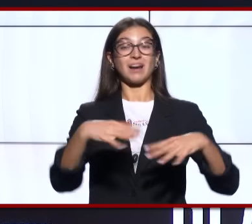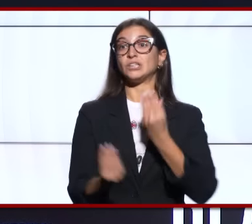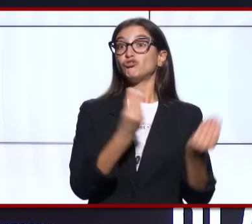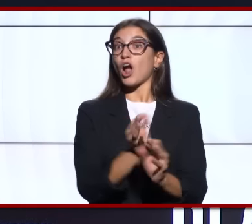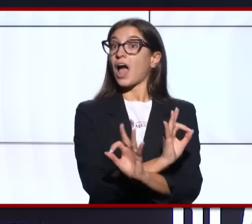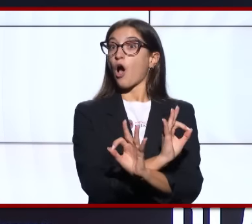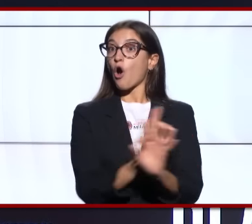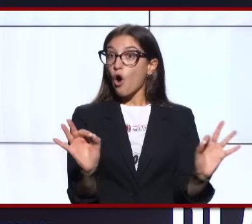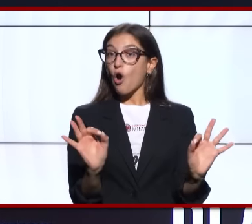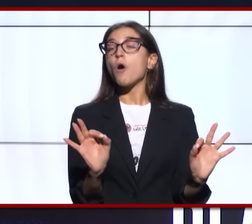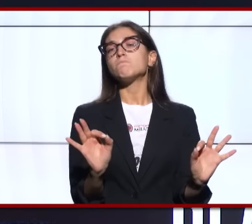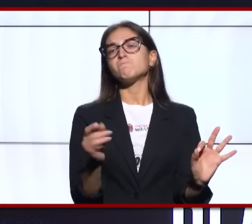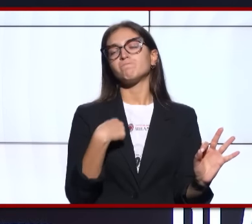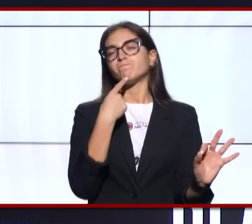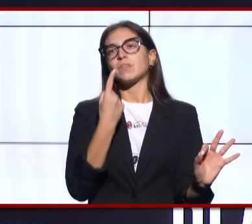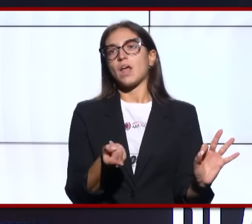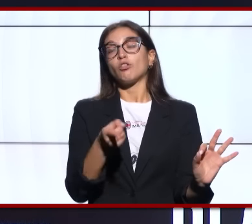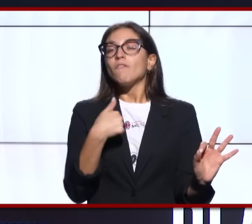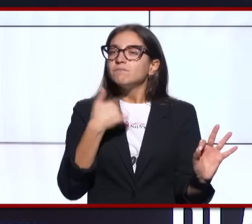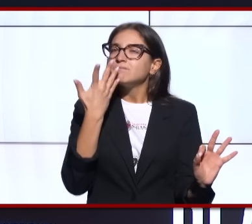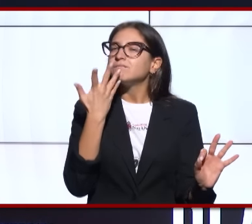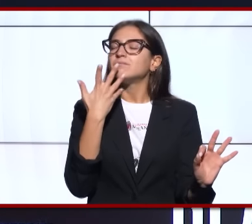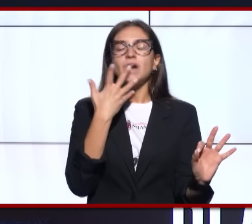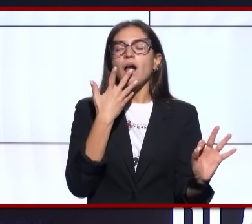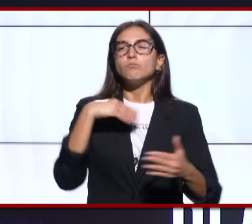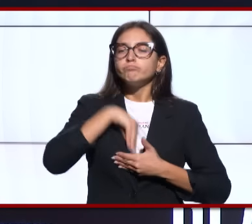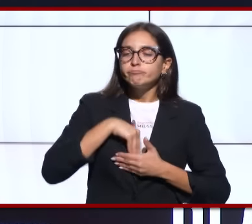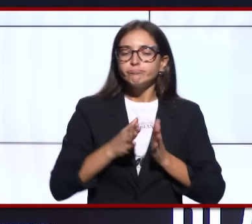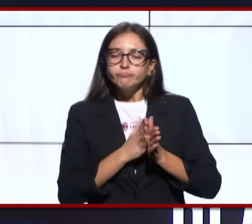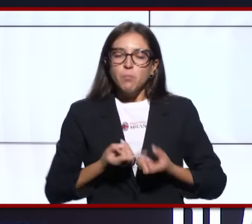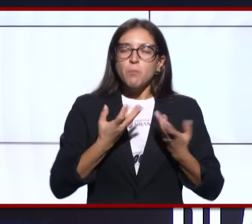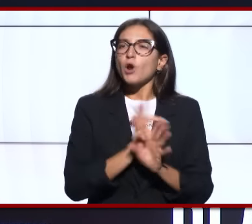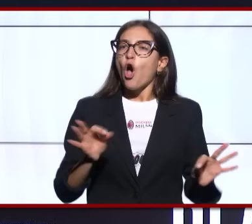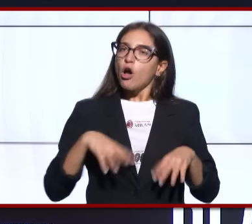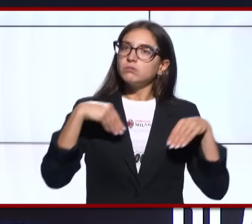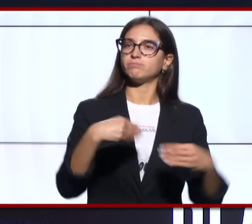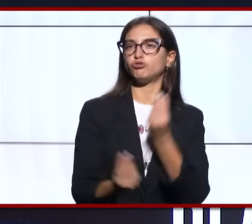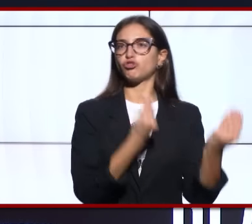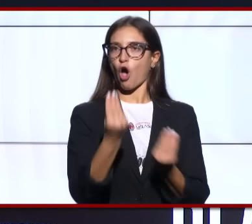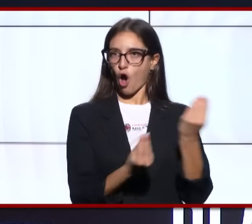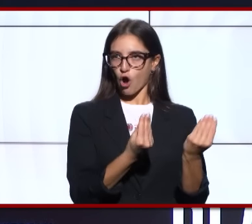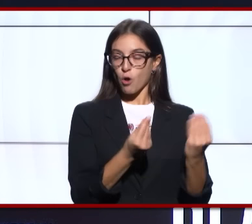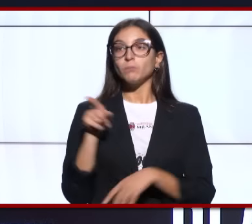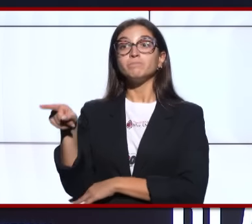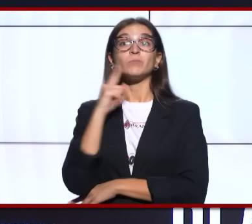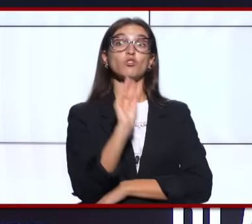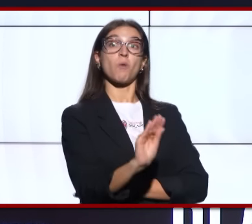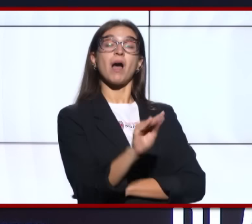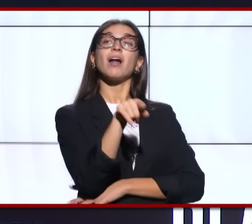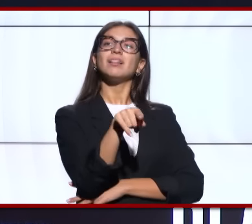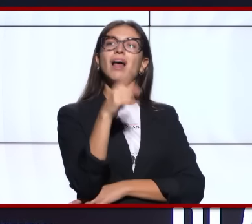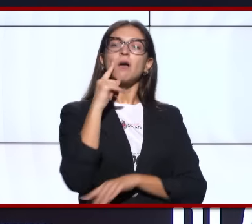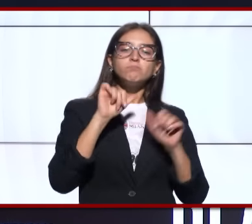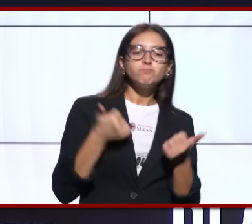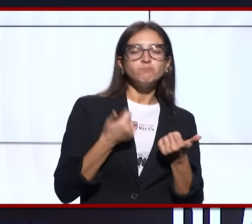una partita come ho già detto volevamo giocare e invece dal punto di vista fisico tattico tecnico come state Vi